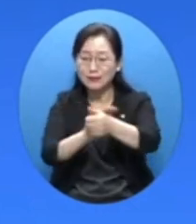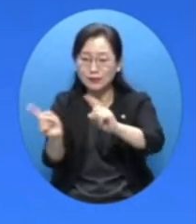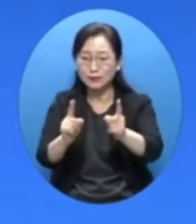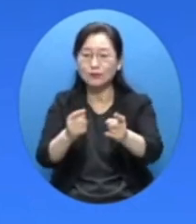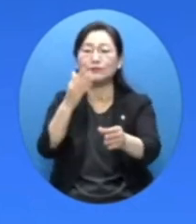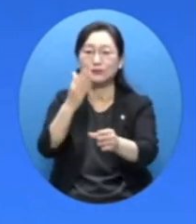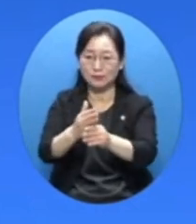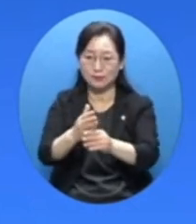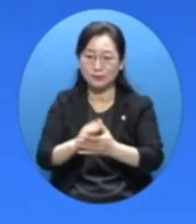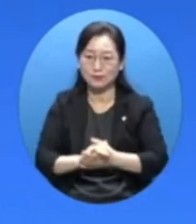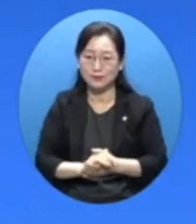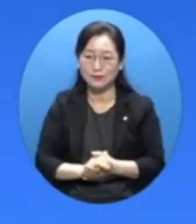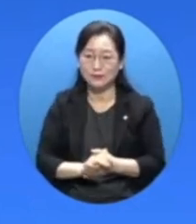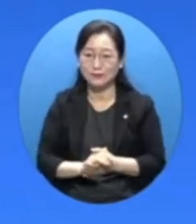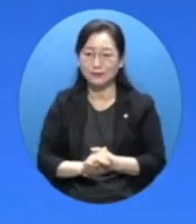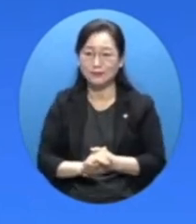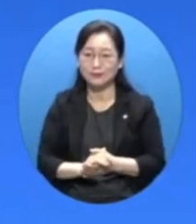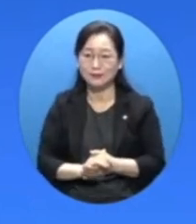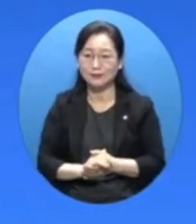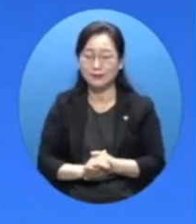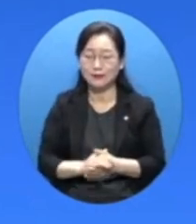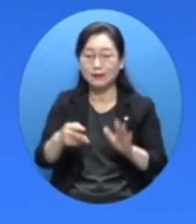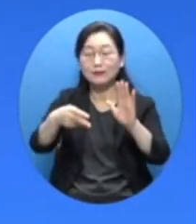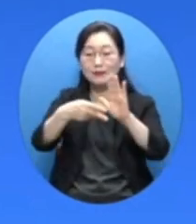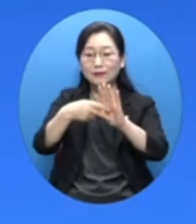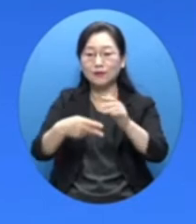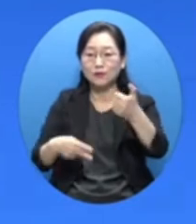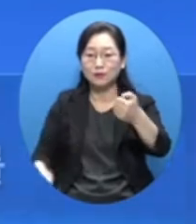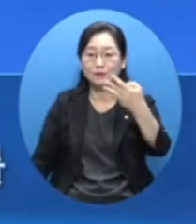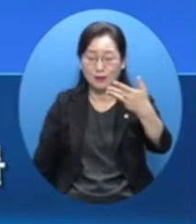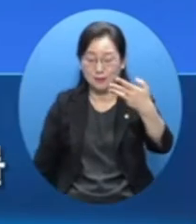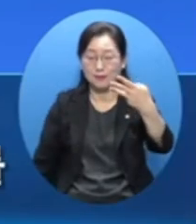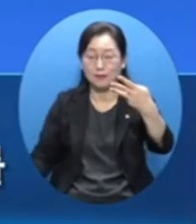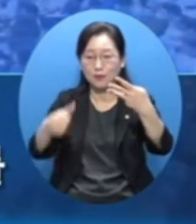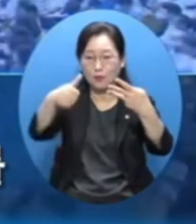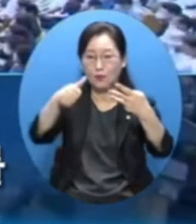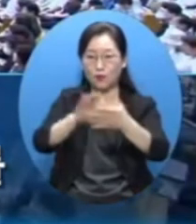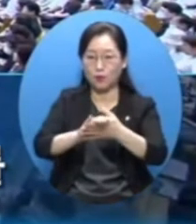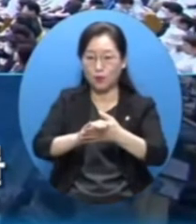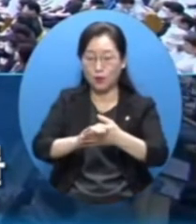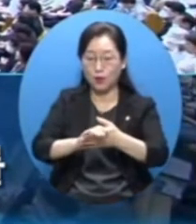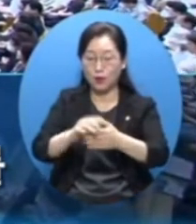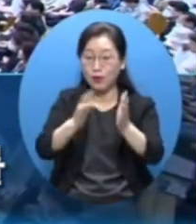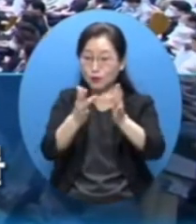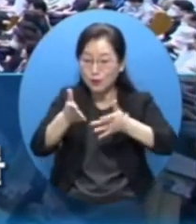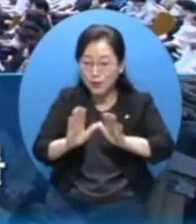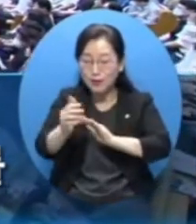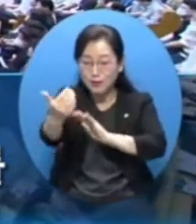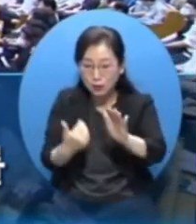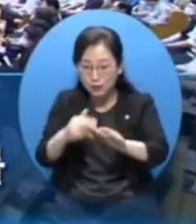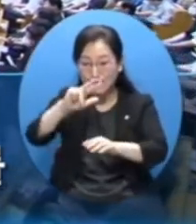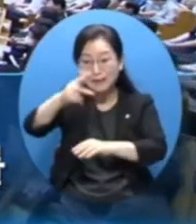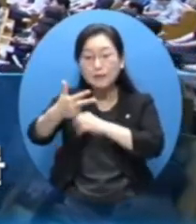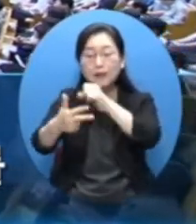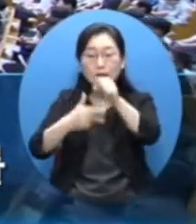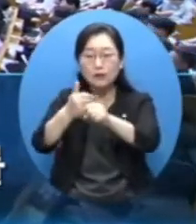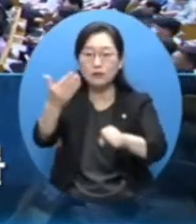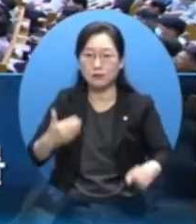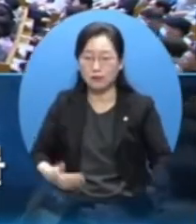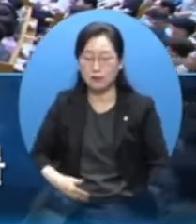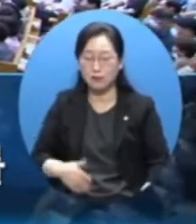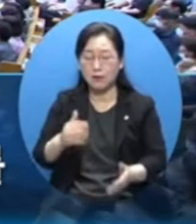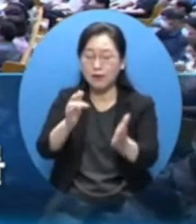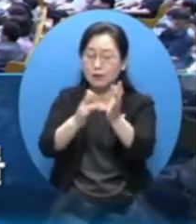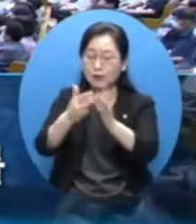치료하고 계십니다 이사야 53장 5절 예수님 오신 700년 전에 이와 같이 예언했습니다 그가 찔림은 우리의